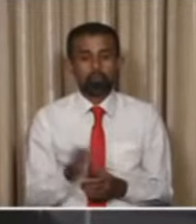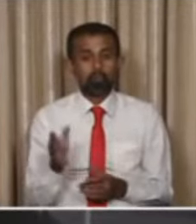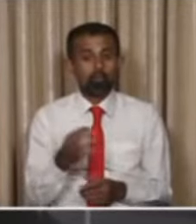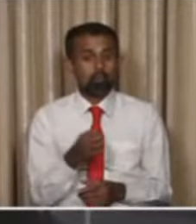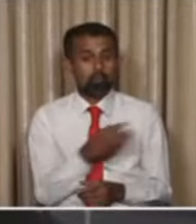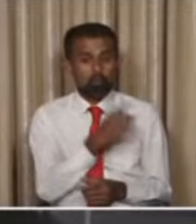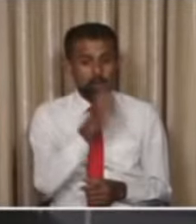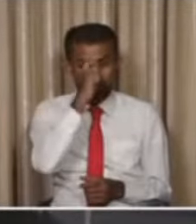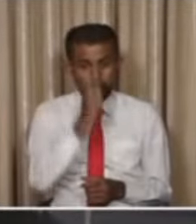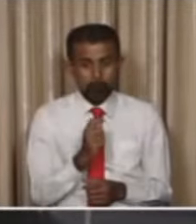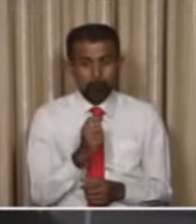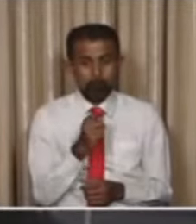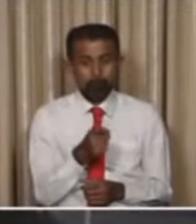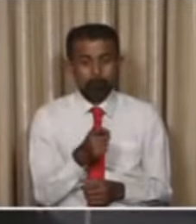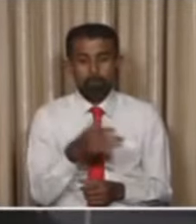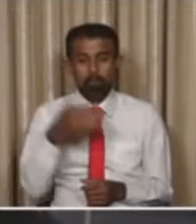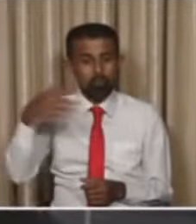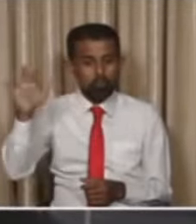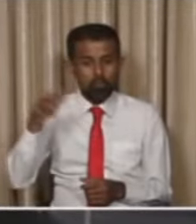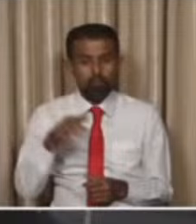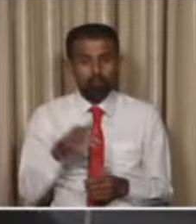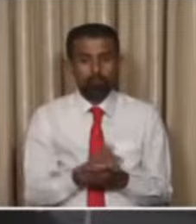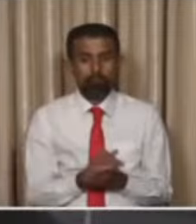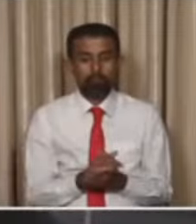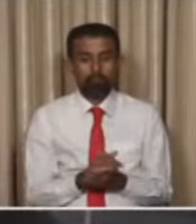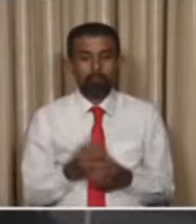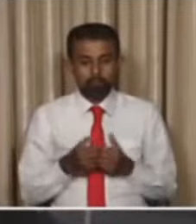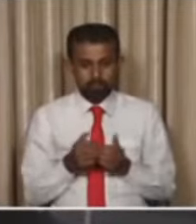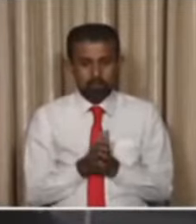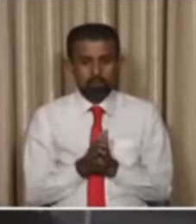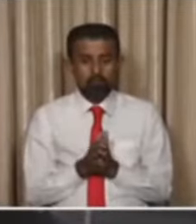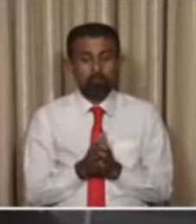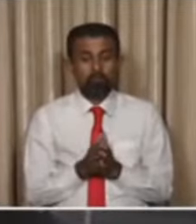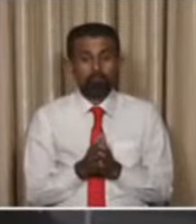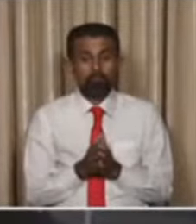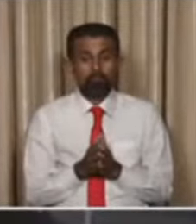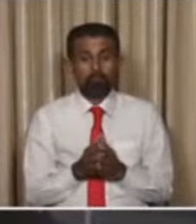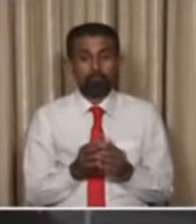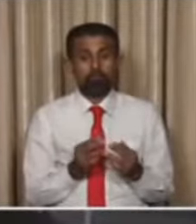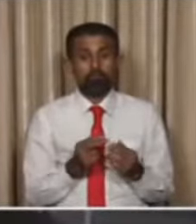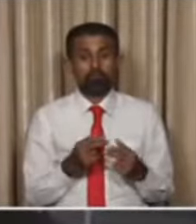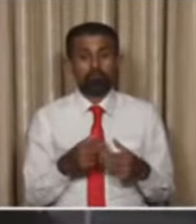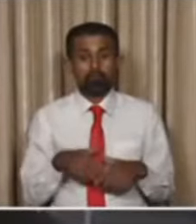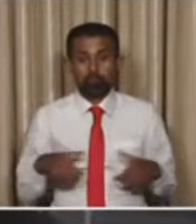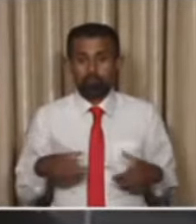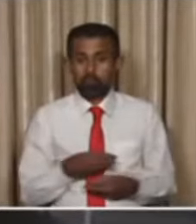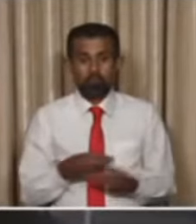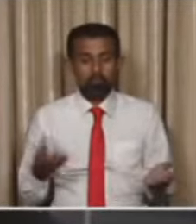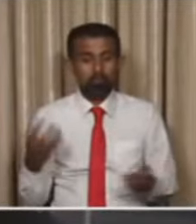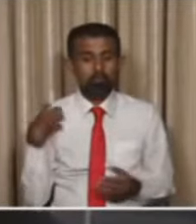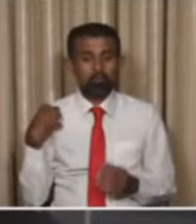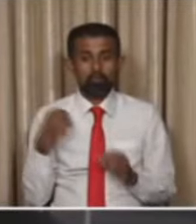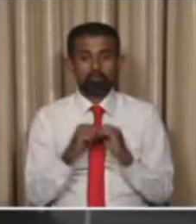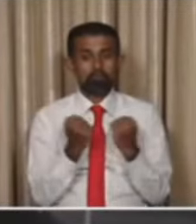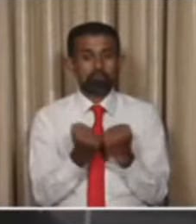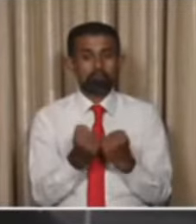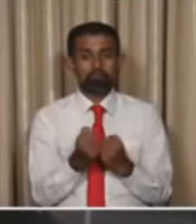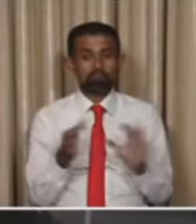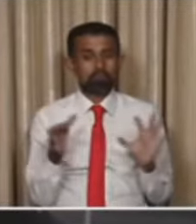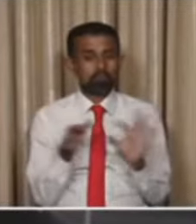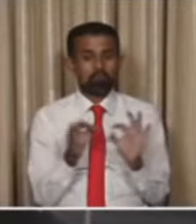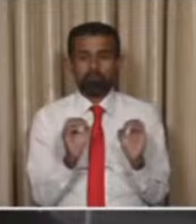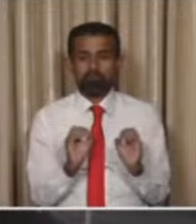මහත්තයාට පන්නා දැමීමට තමන්ගේ ධූරය අහිමි වීමට මුස්ලිම්වරු සංවිධානාත්මකව සම්බන්ධ වුණේ